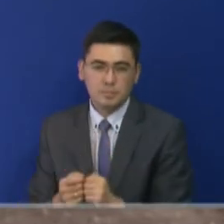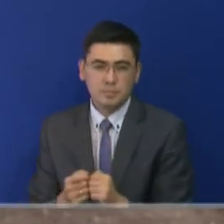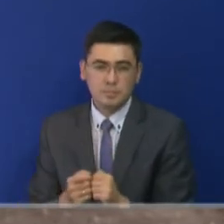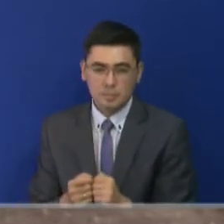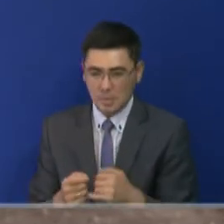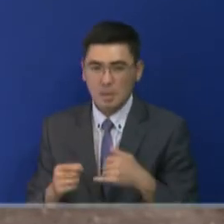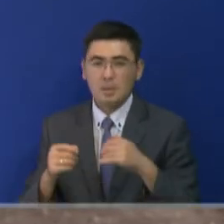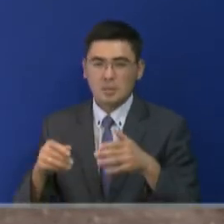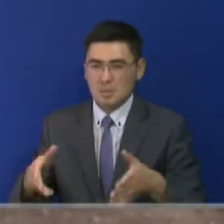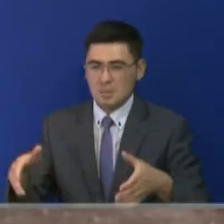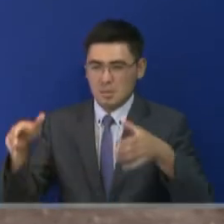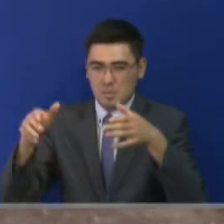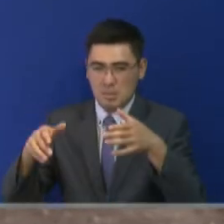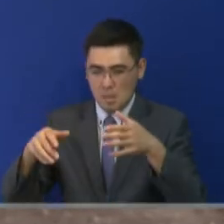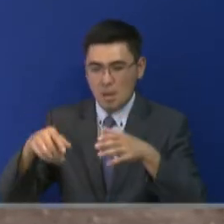қаршы метр